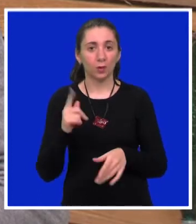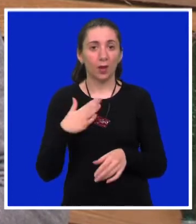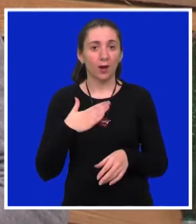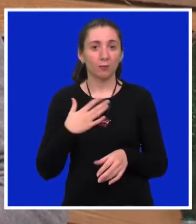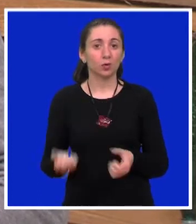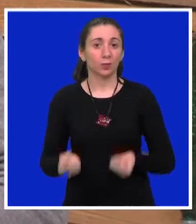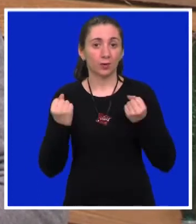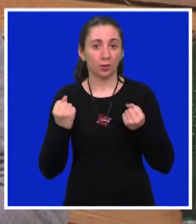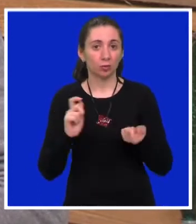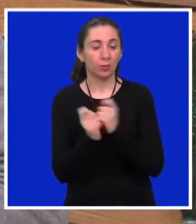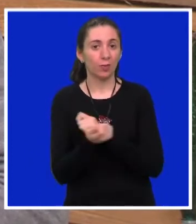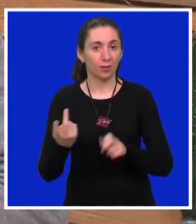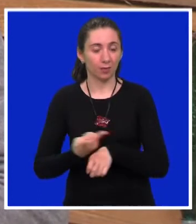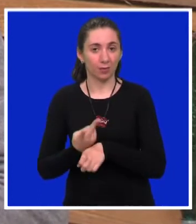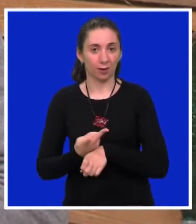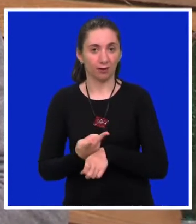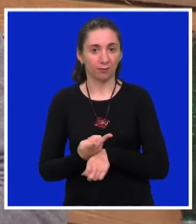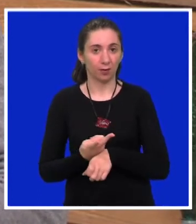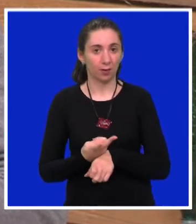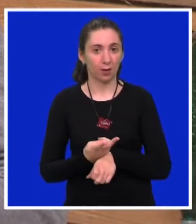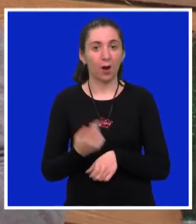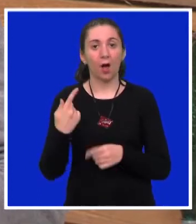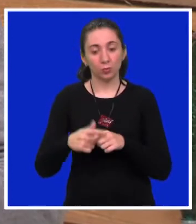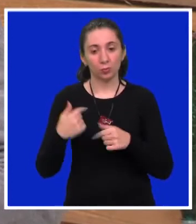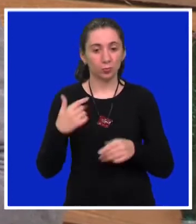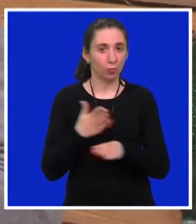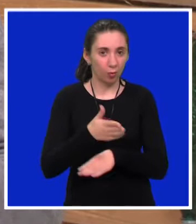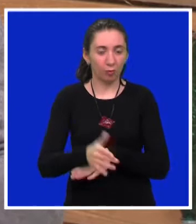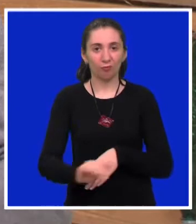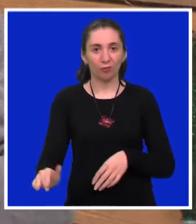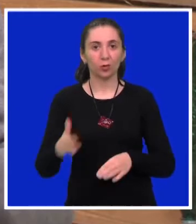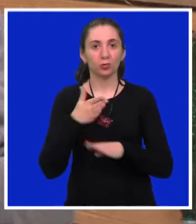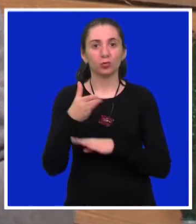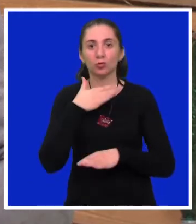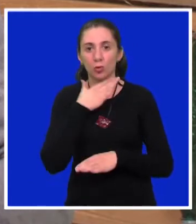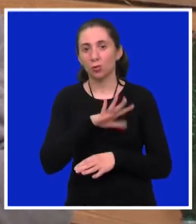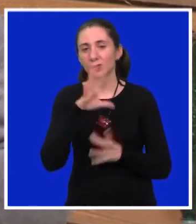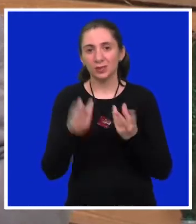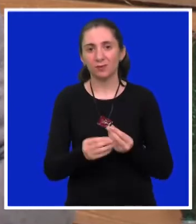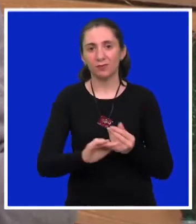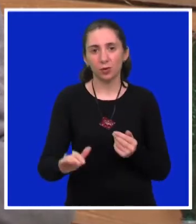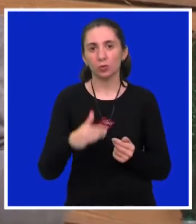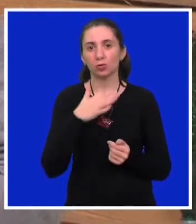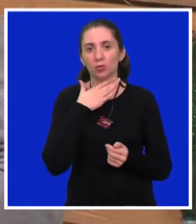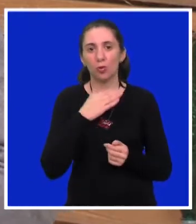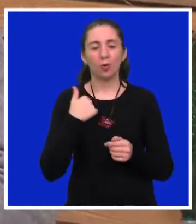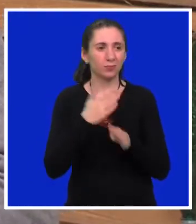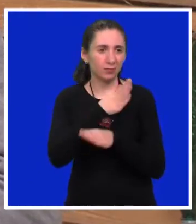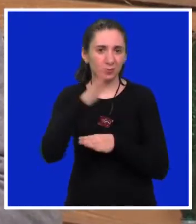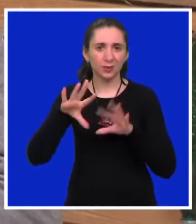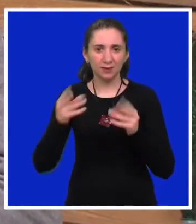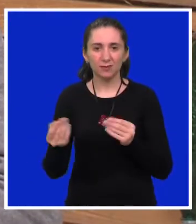i nama će biti u biti najteže mijenjati navike, ali zato smo i išli u vrtiće, u škole, u svim vrtićima, u svim školama, svi